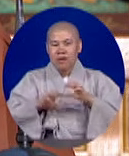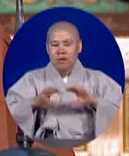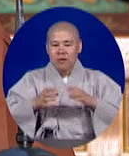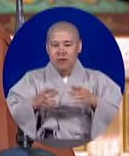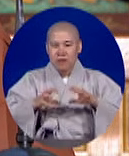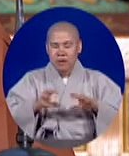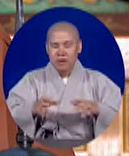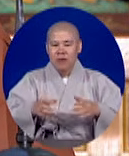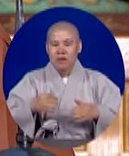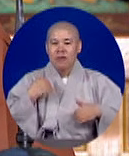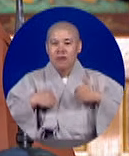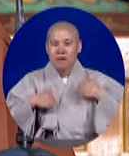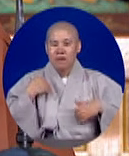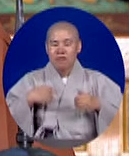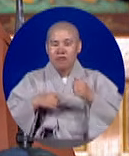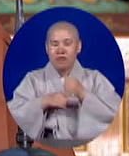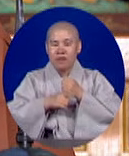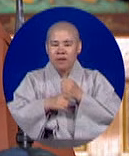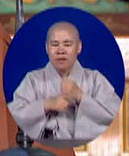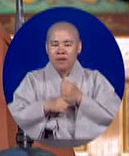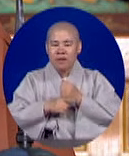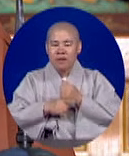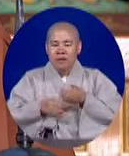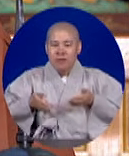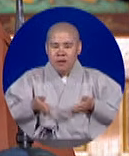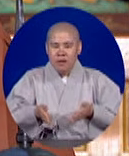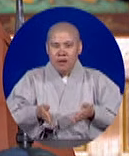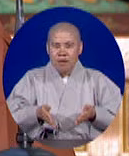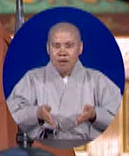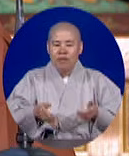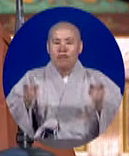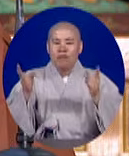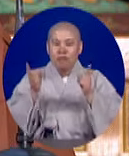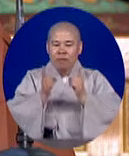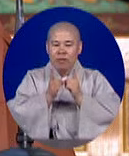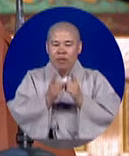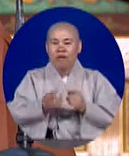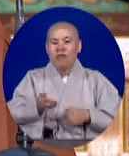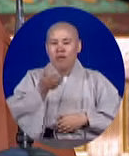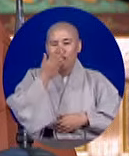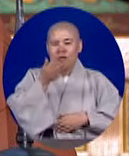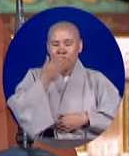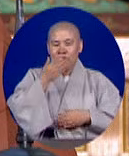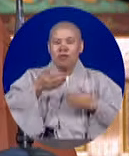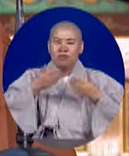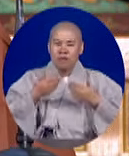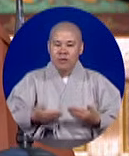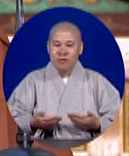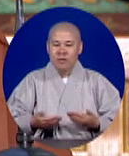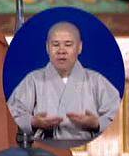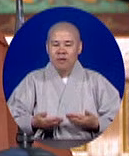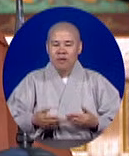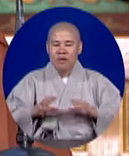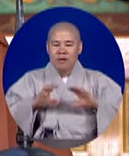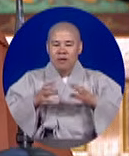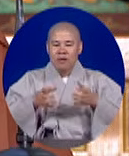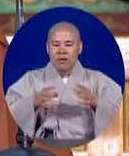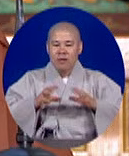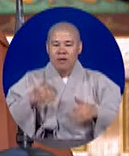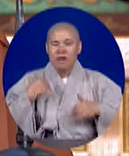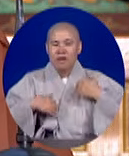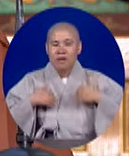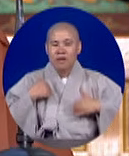것은, 세상의 즐거움이라고 하는 것은 태어나고 만나고 먹고 쉬고, 이게 세락인데요.